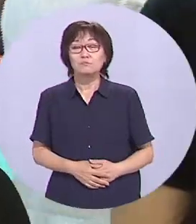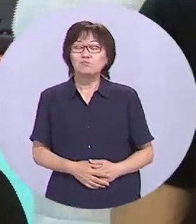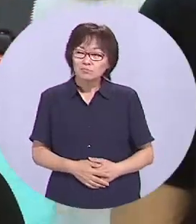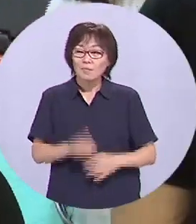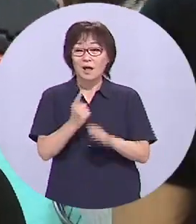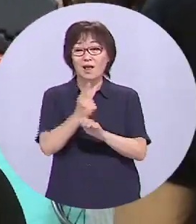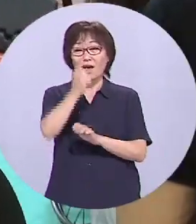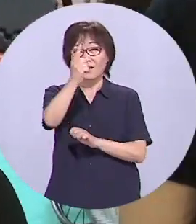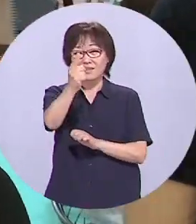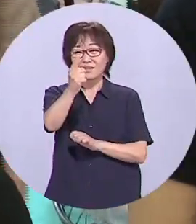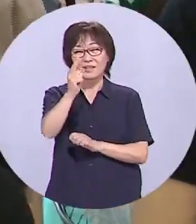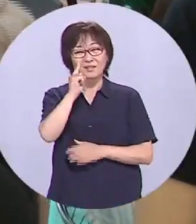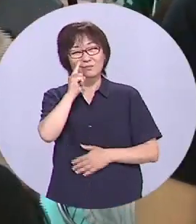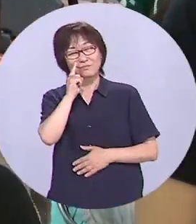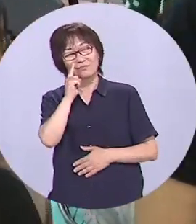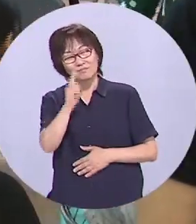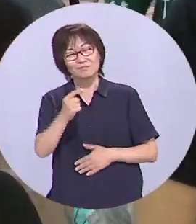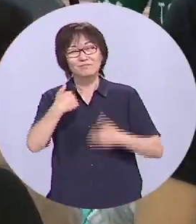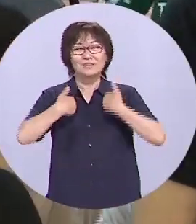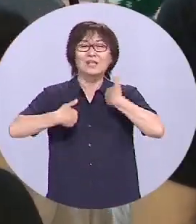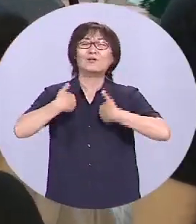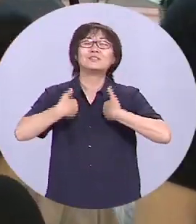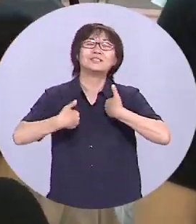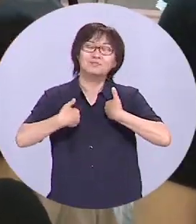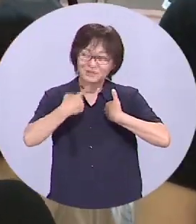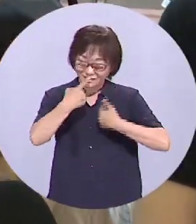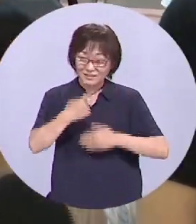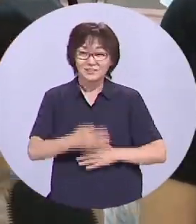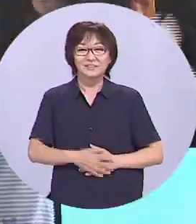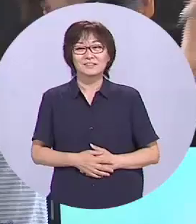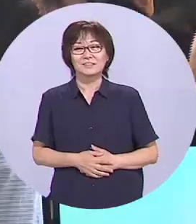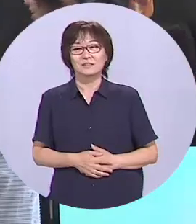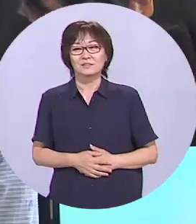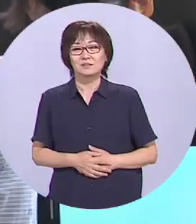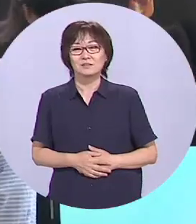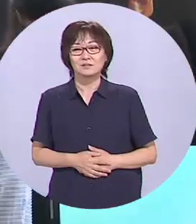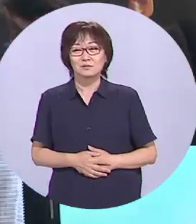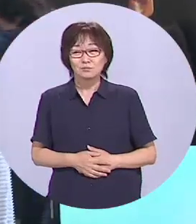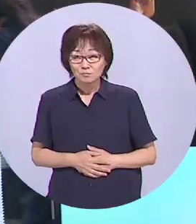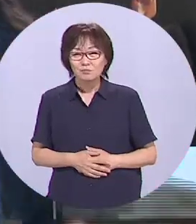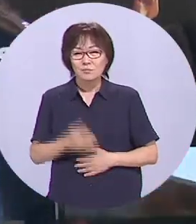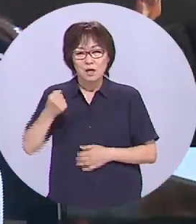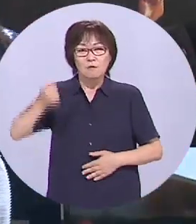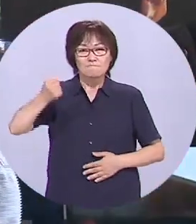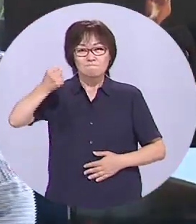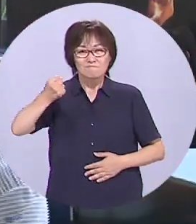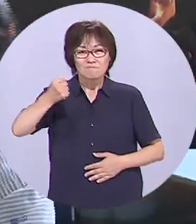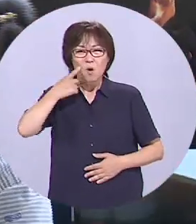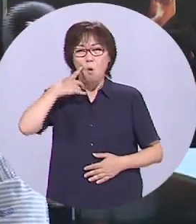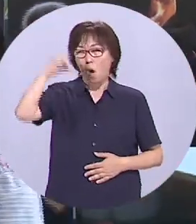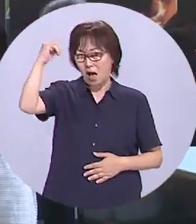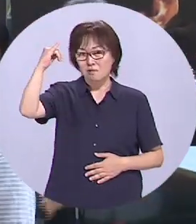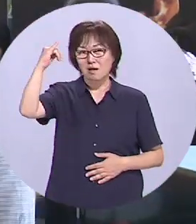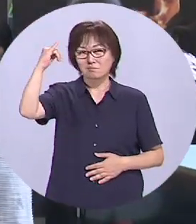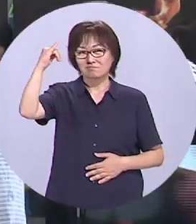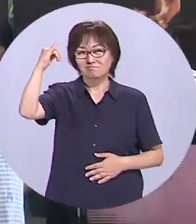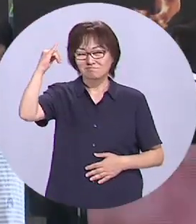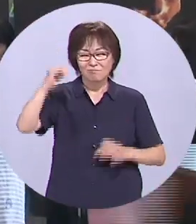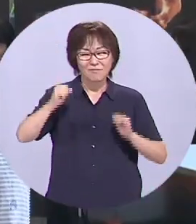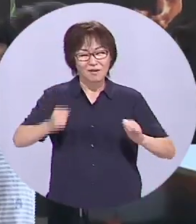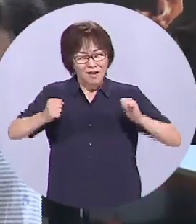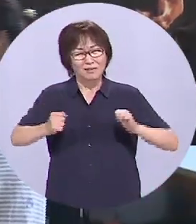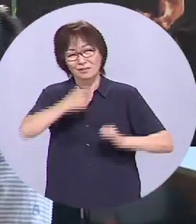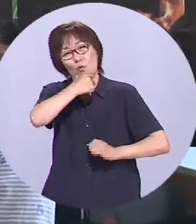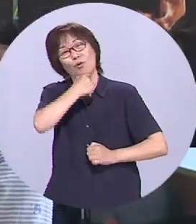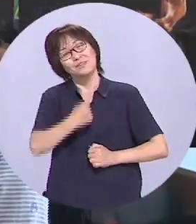来年見るのが楽しみで楽しみ仕方ないです。 聖火ランナーお母さんがなんとか子供さんのために走っ